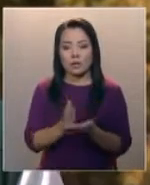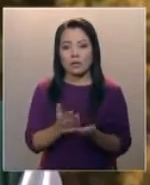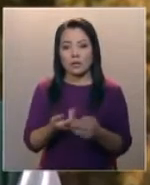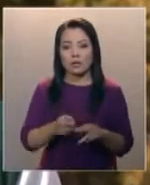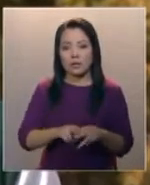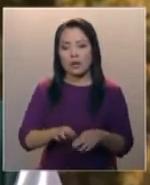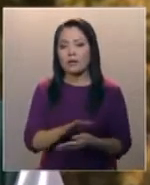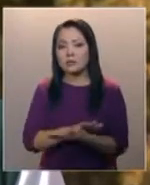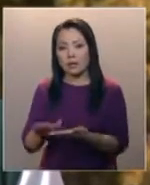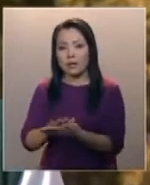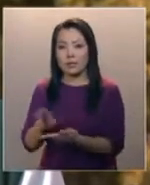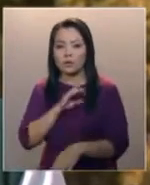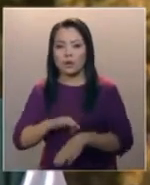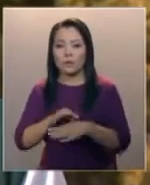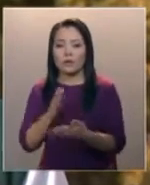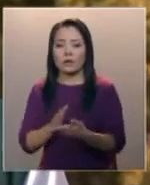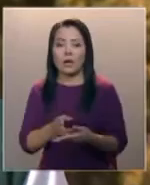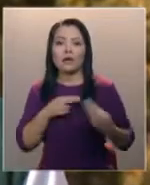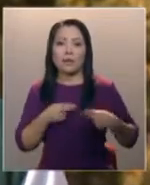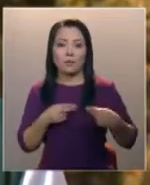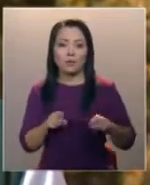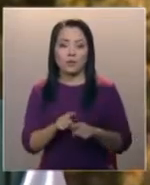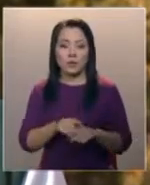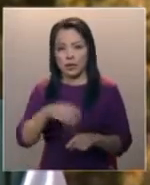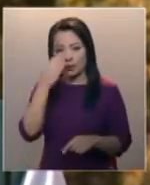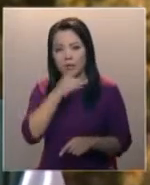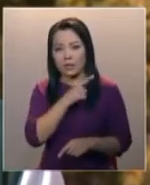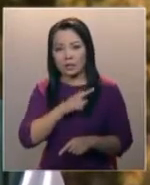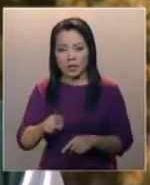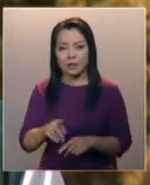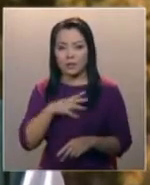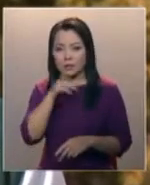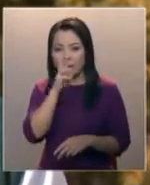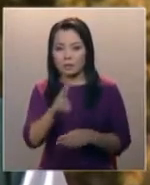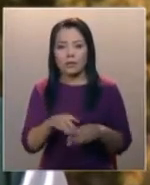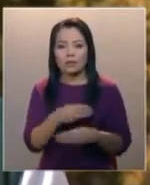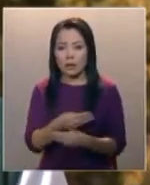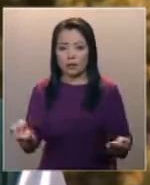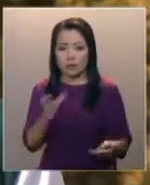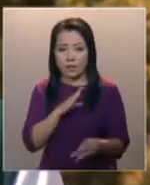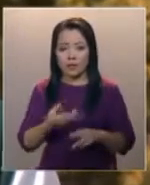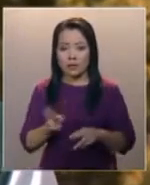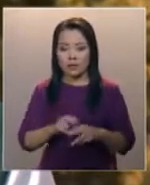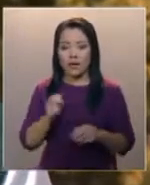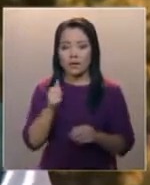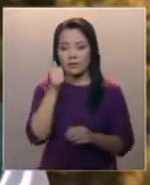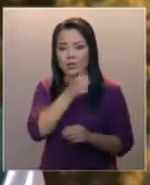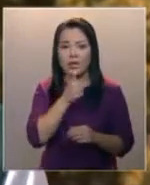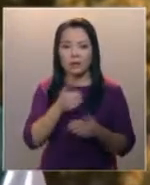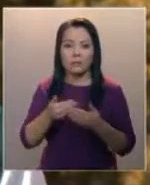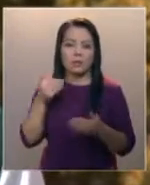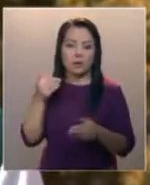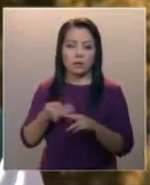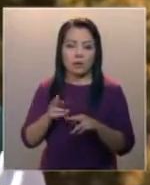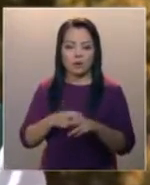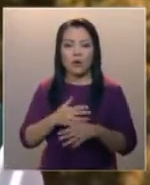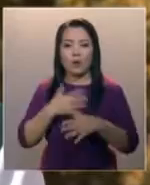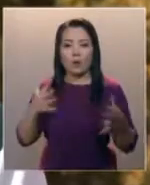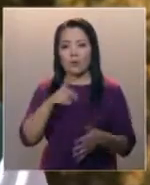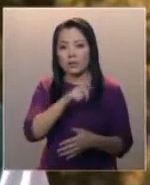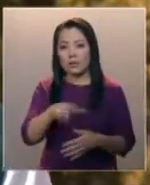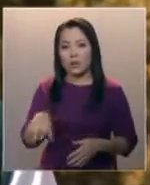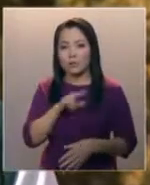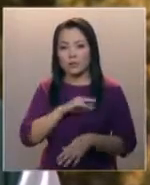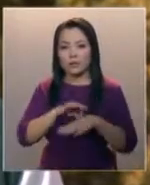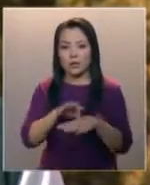Осылайша 450 өрен еңбекке тартылып жаз бойы жалақы алды. Айта кеткен жөн, осы жылы жылдағынан көп адам жұмыс істеді. Бұл алда